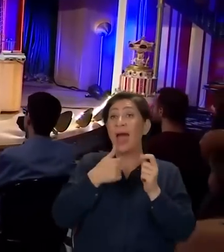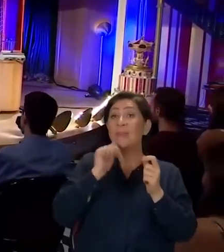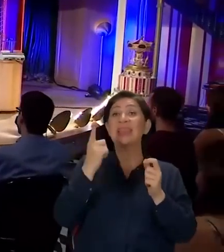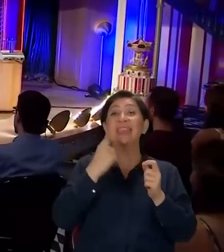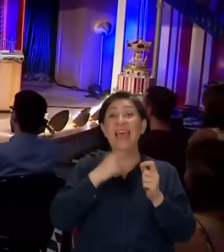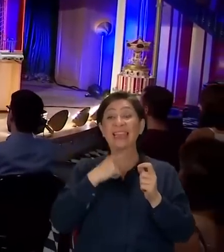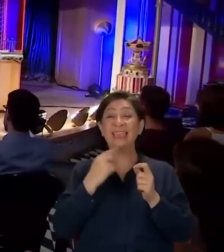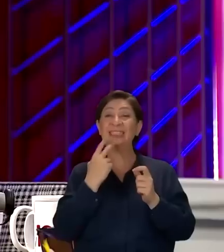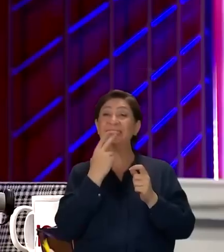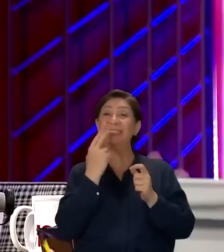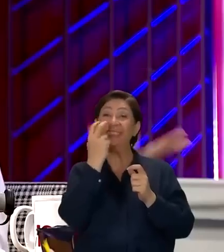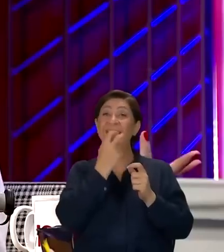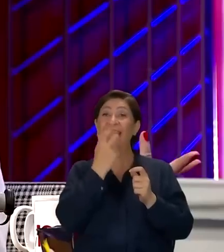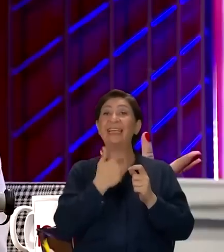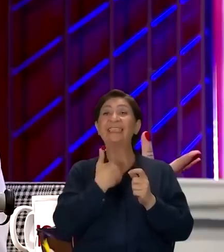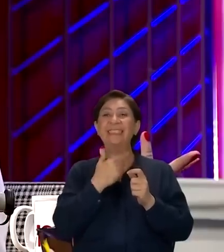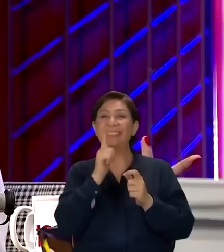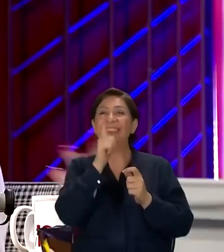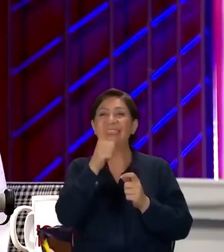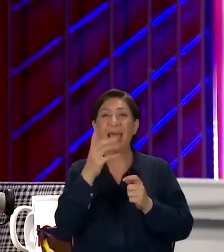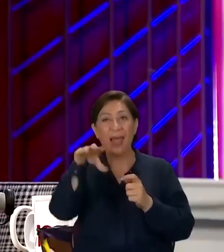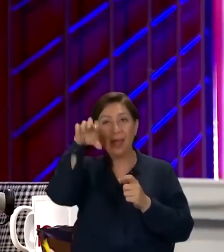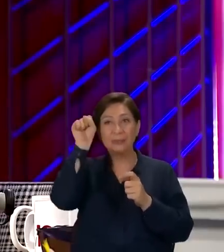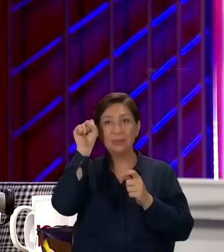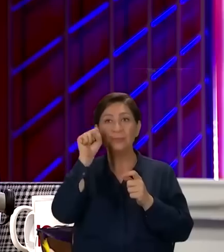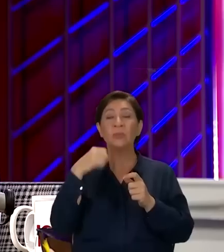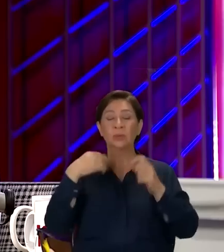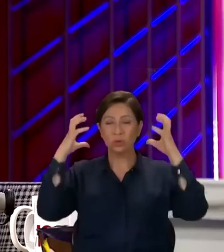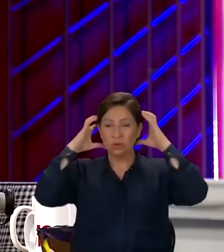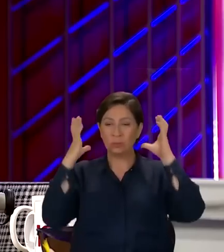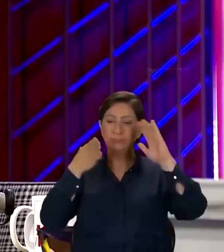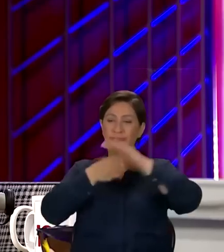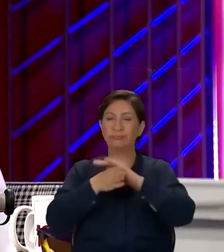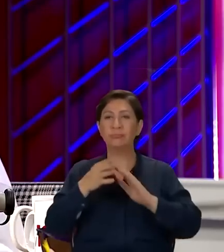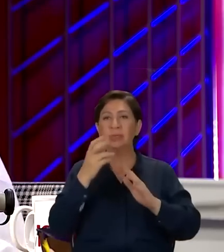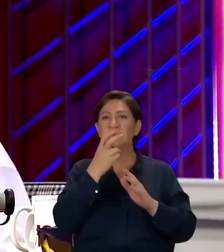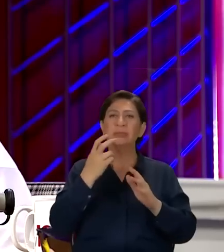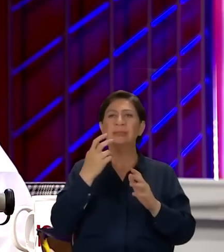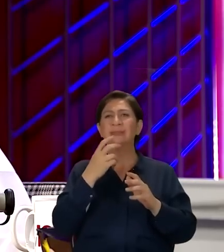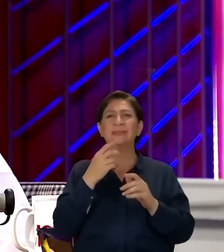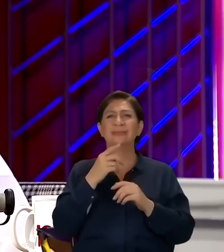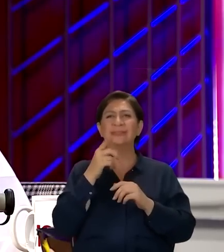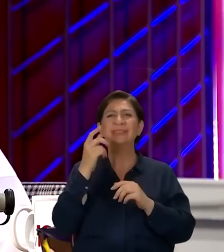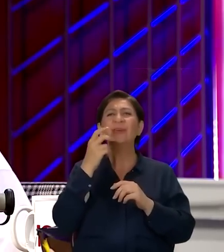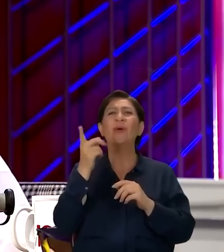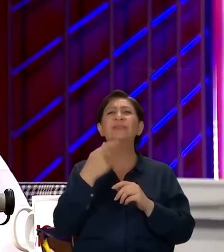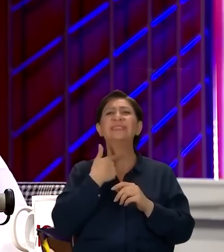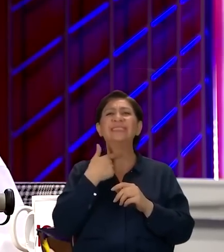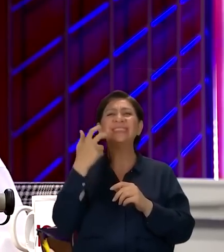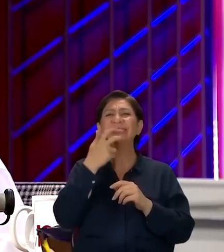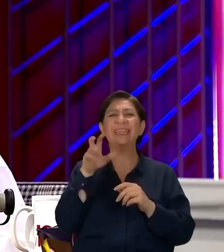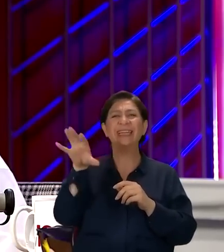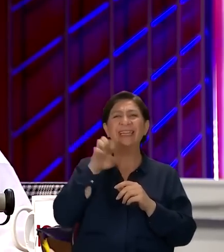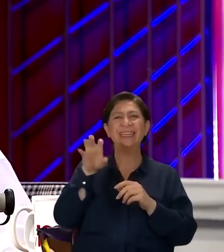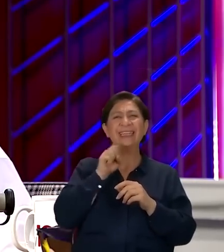tatlı şivesiyle o şarkıyı ezberledim. Girdim stüdyo okumaya. Başladım. Akacak coşkun sellerde,